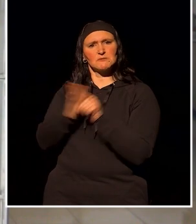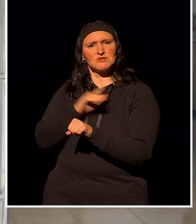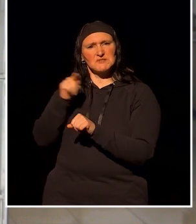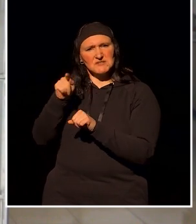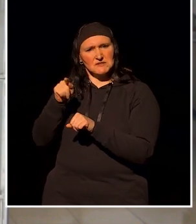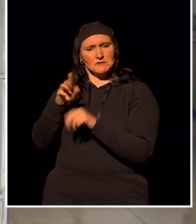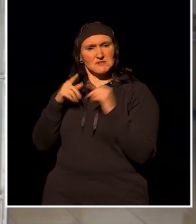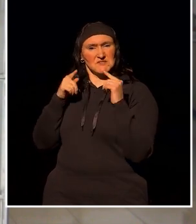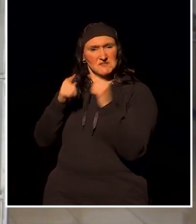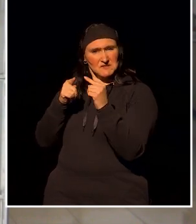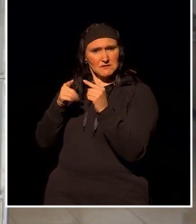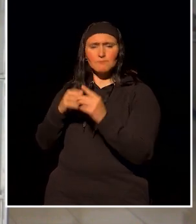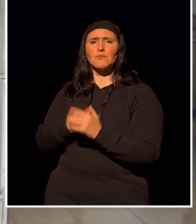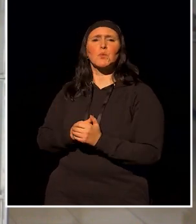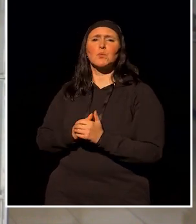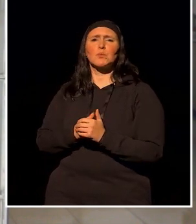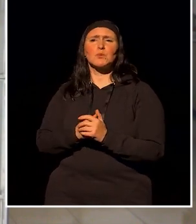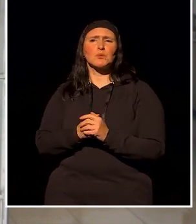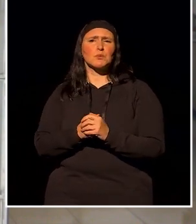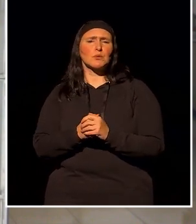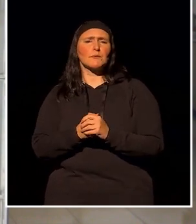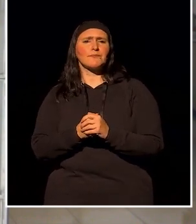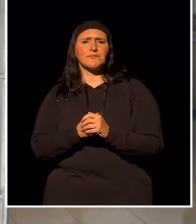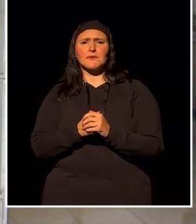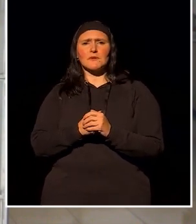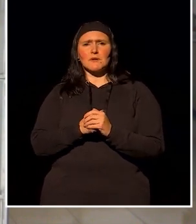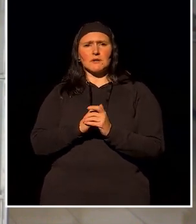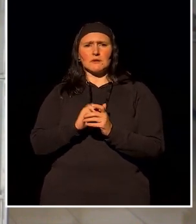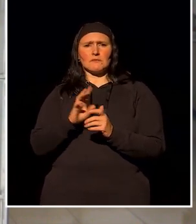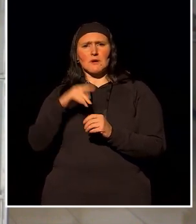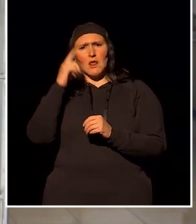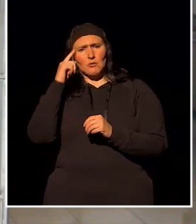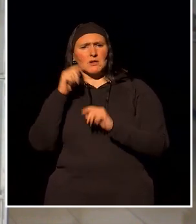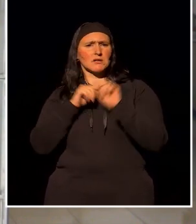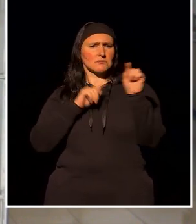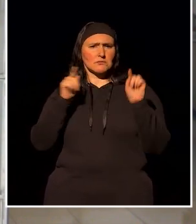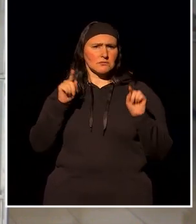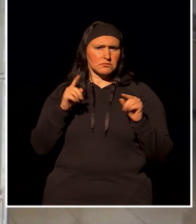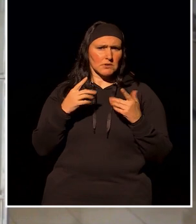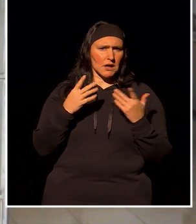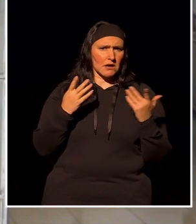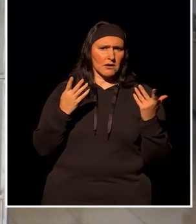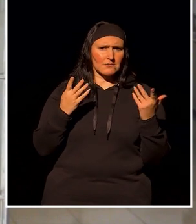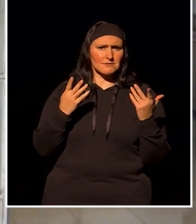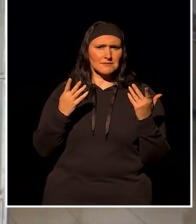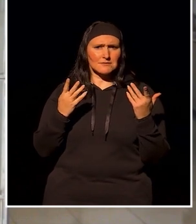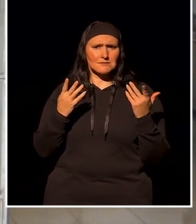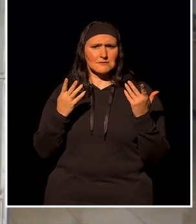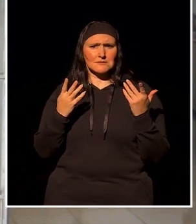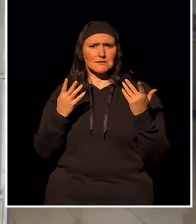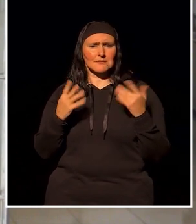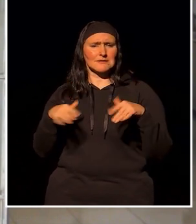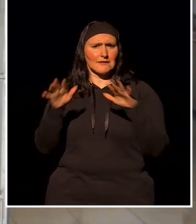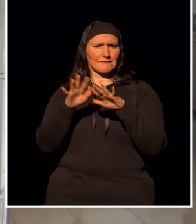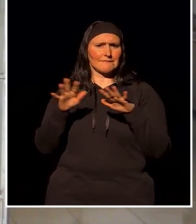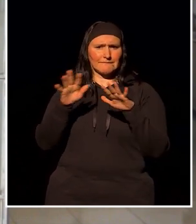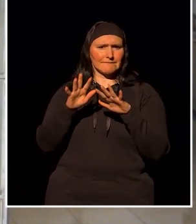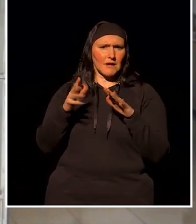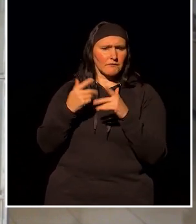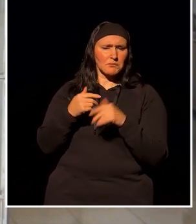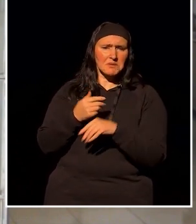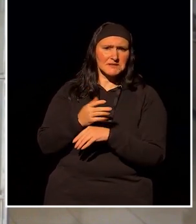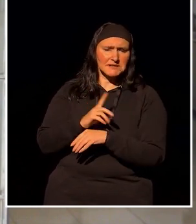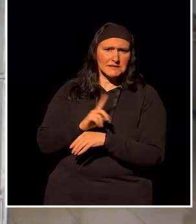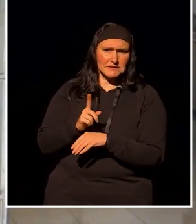Antisemitismus hier im gewissen Sinne sicherer bin. Das stimmt ja nicht mehr, wirklich.